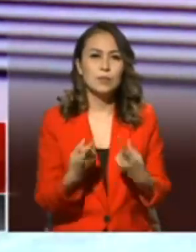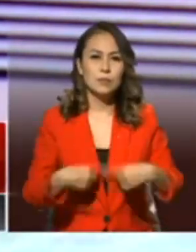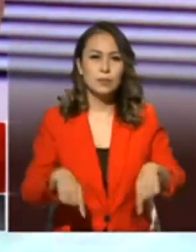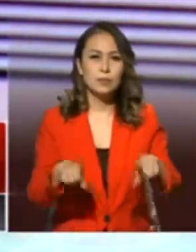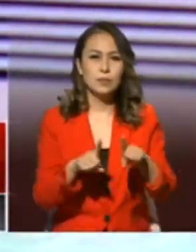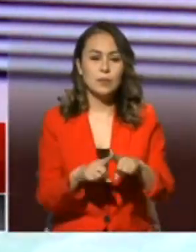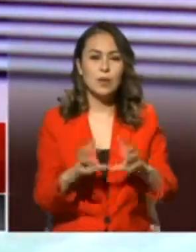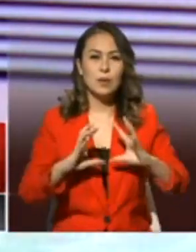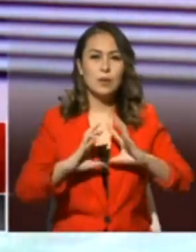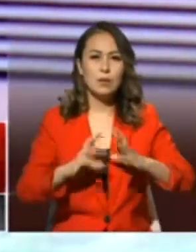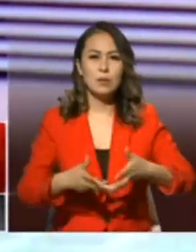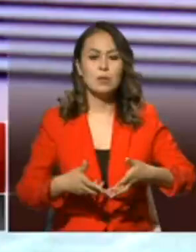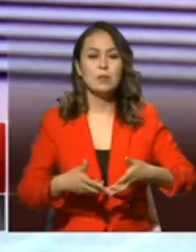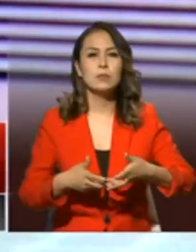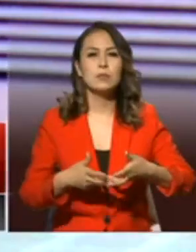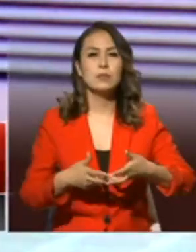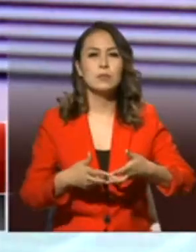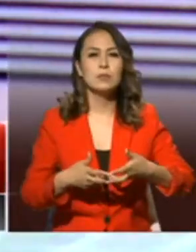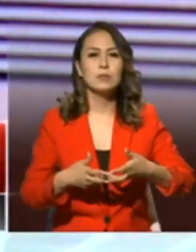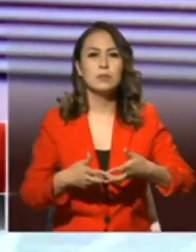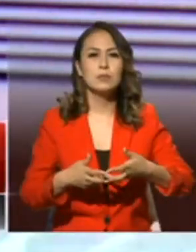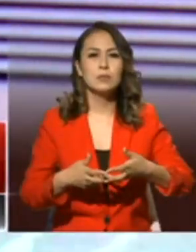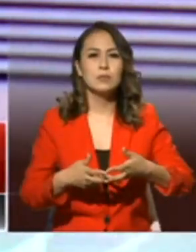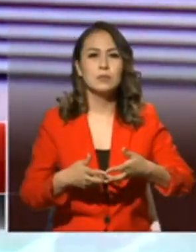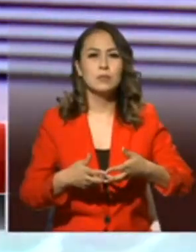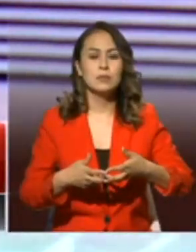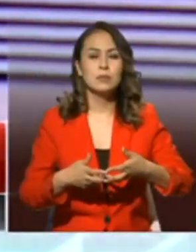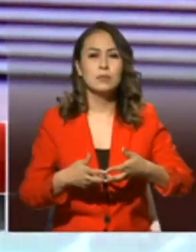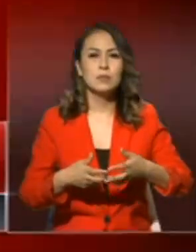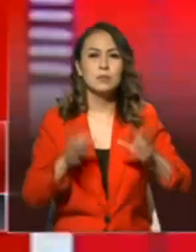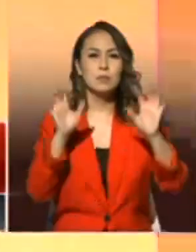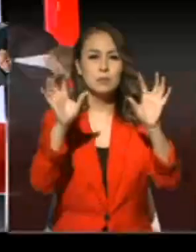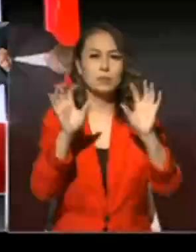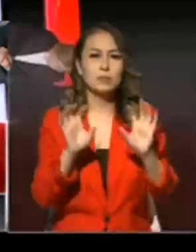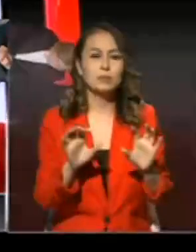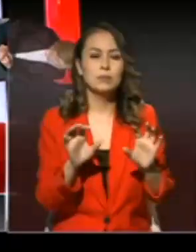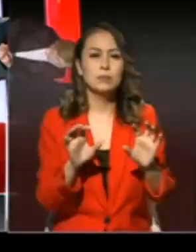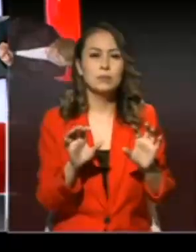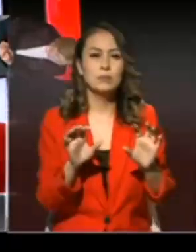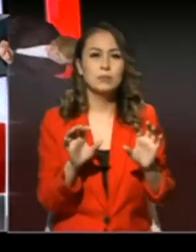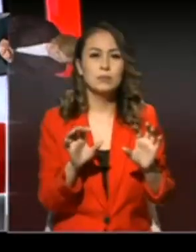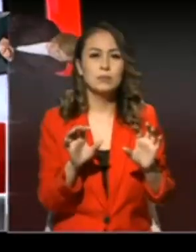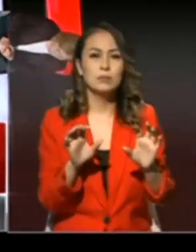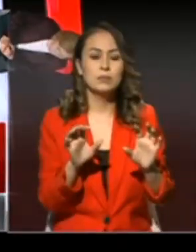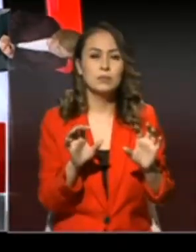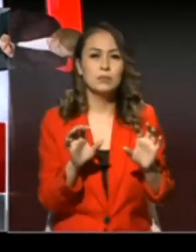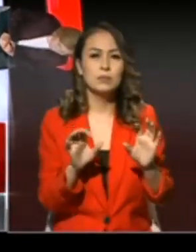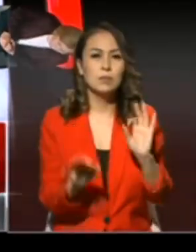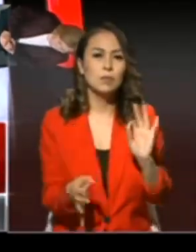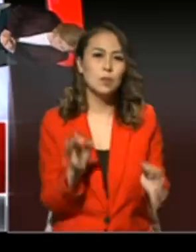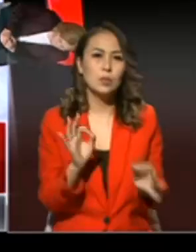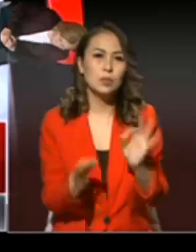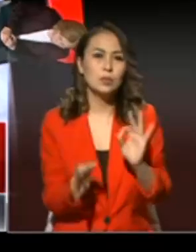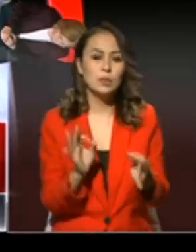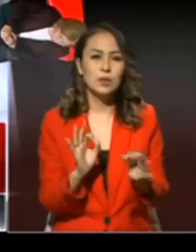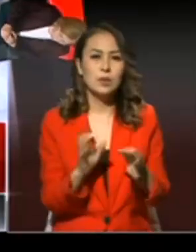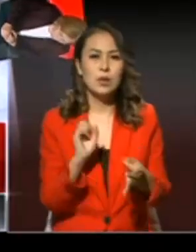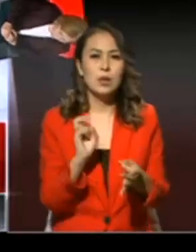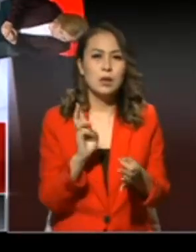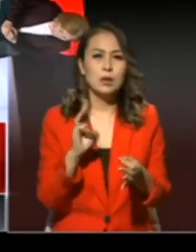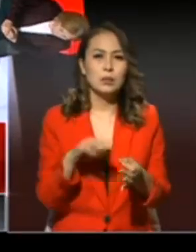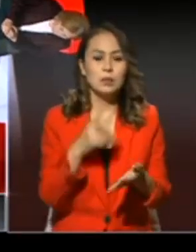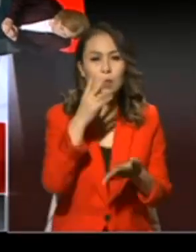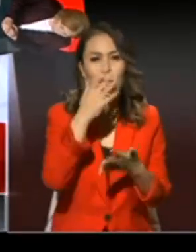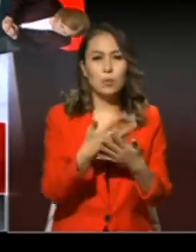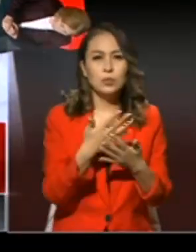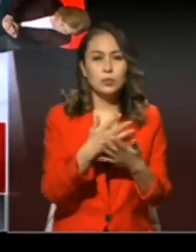ұйымдардың халықаралық ұйымдарында заңнамалық нелер нормативті актілерінде де